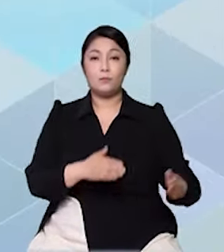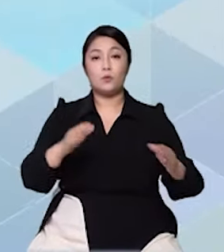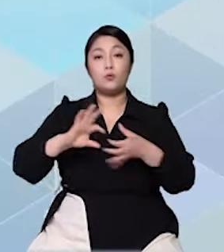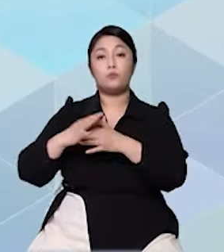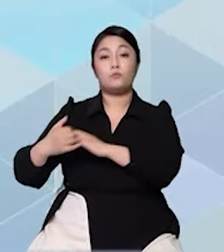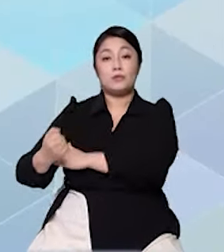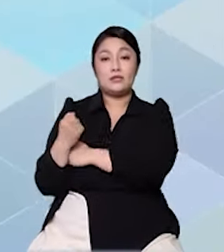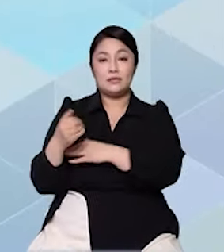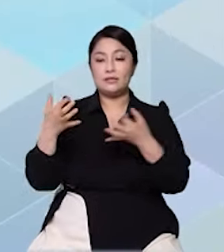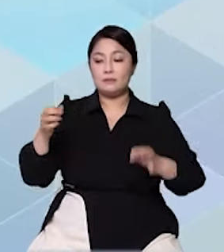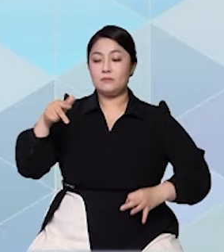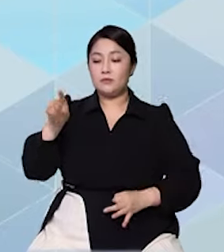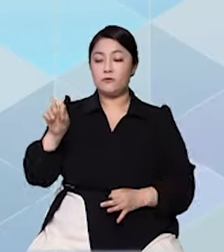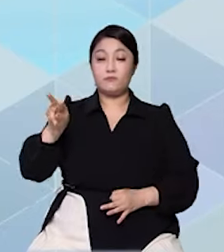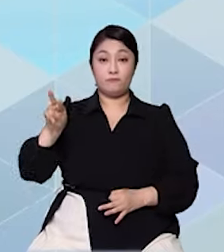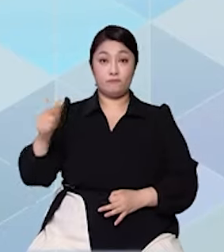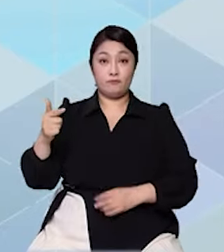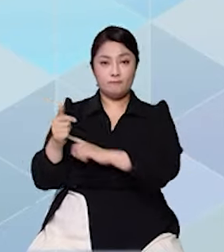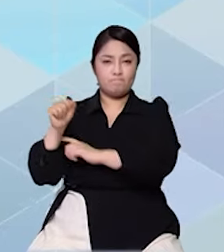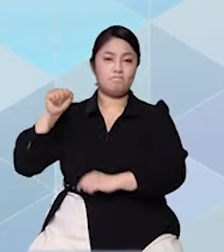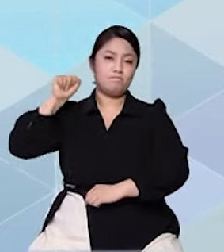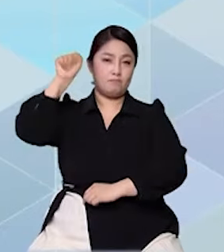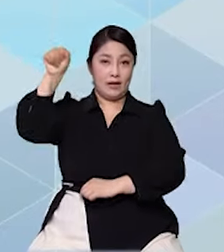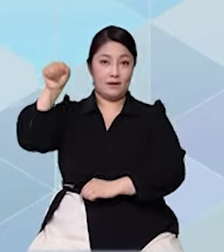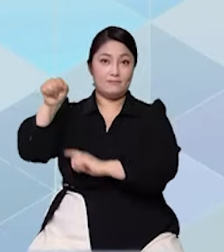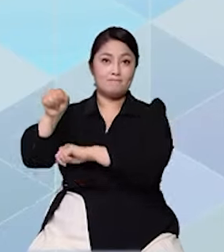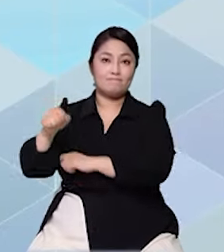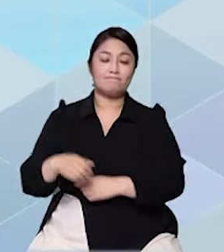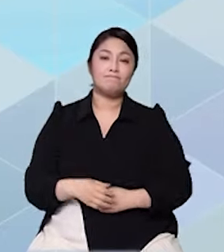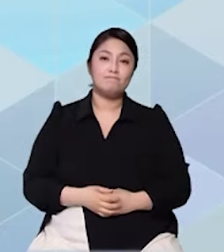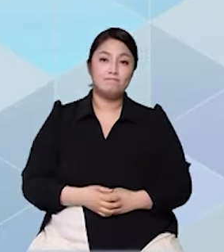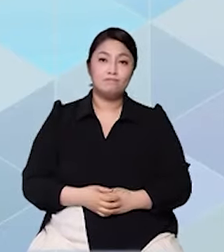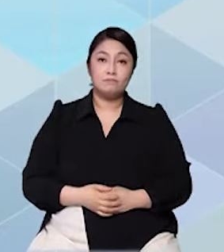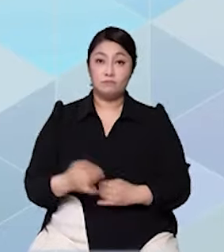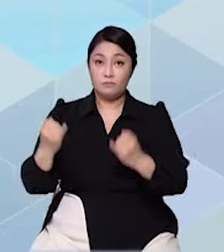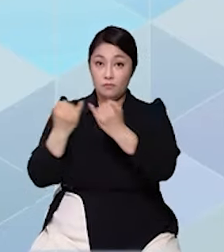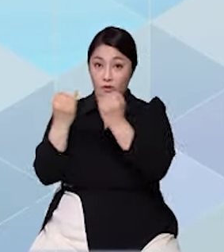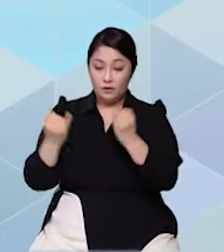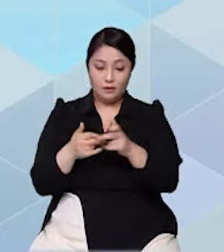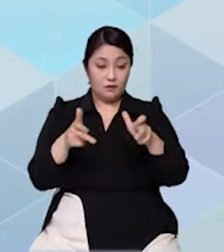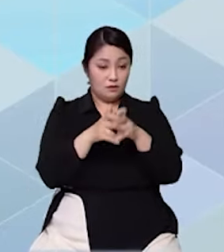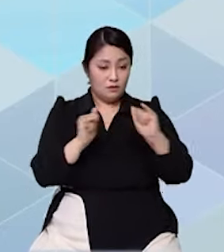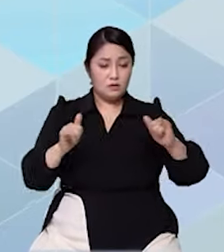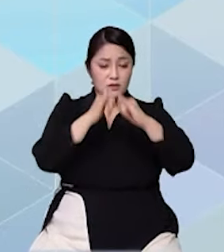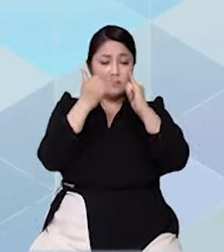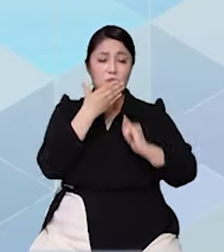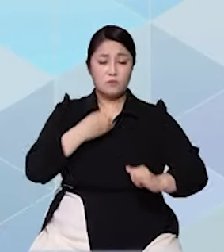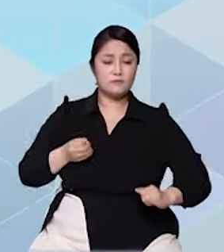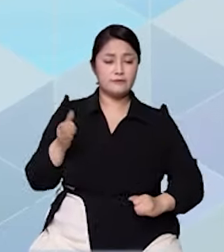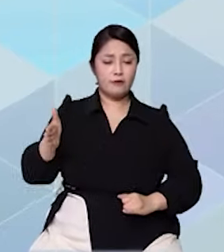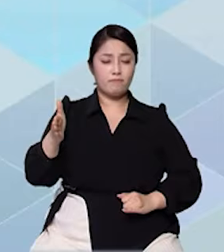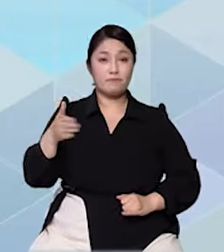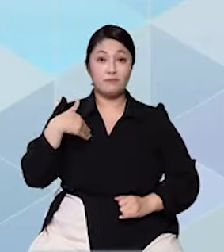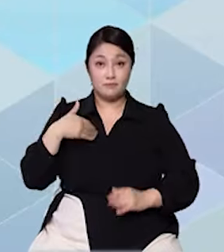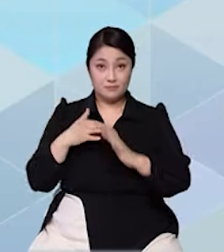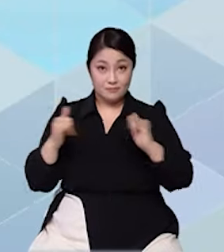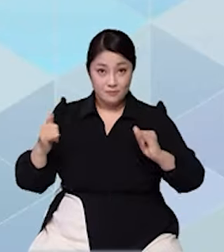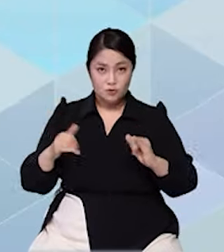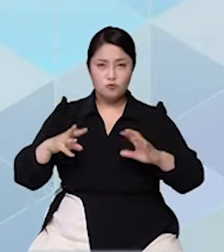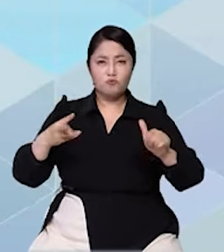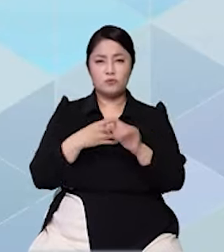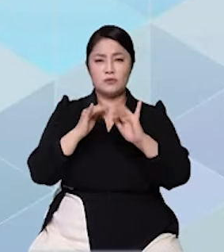국민의 힘 에서는 김정현 예비후보가 출사표를 던졌습니다 여성과 장애인 등 사회복지 분야 전문가 로